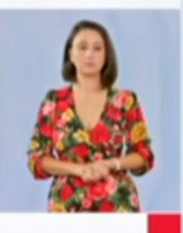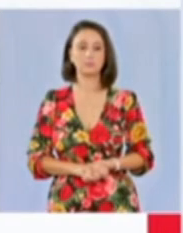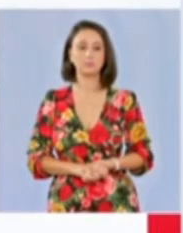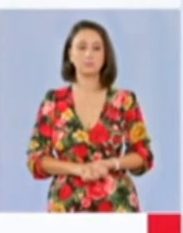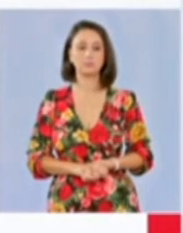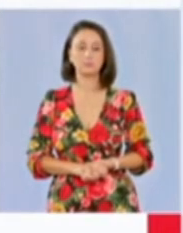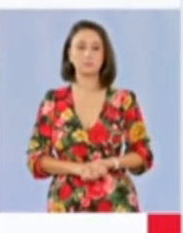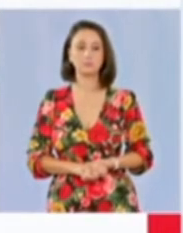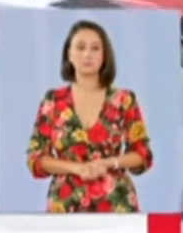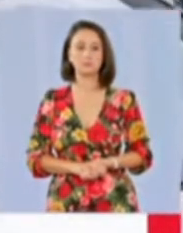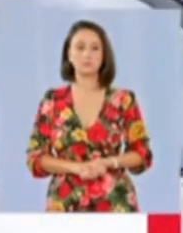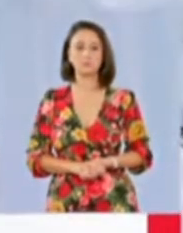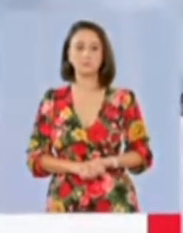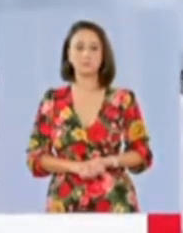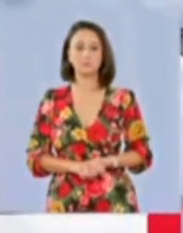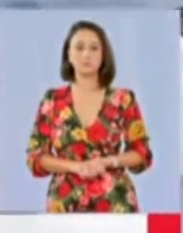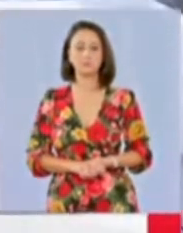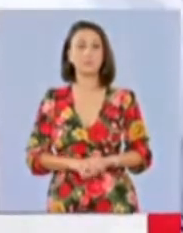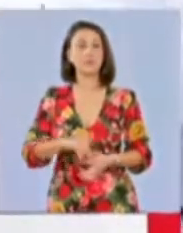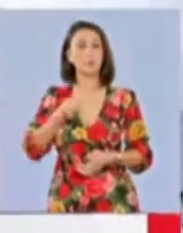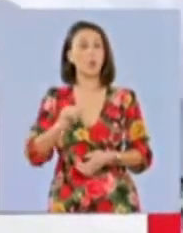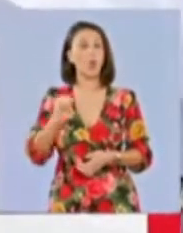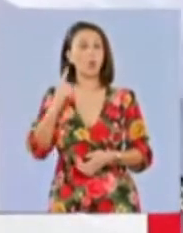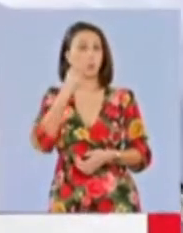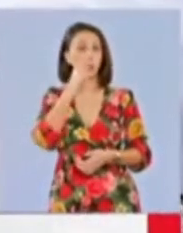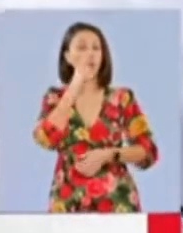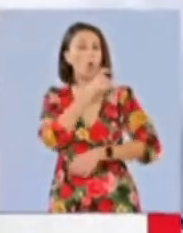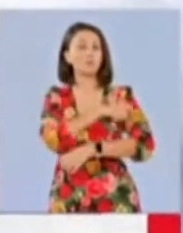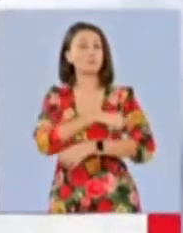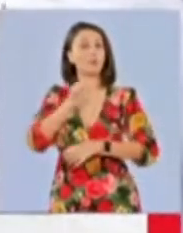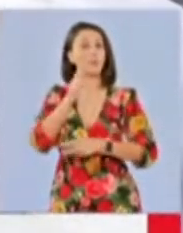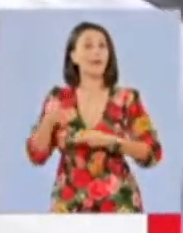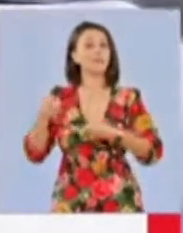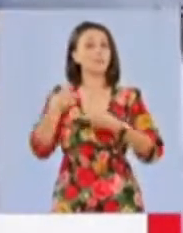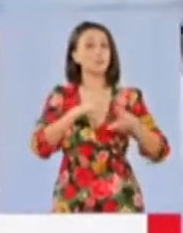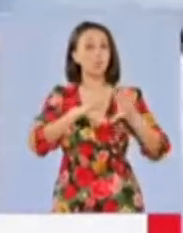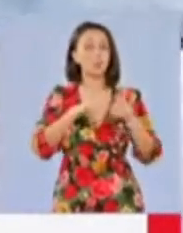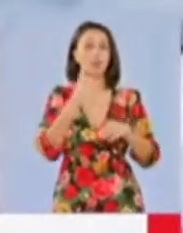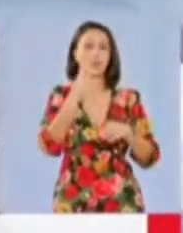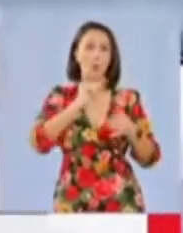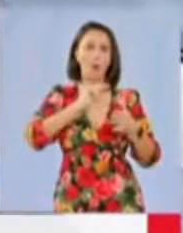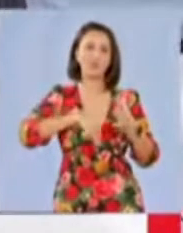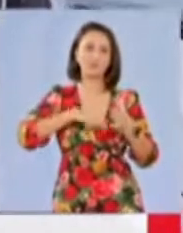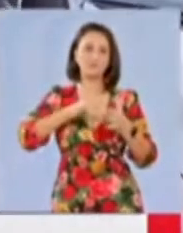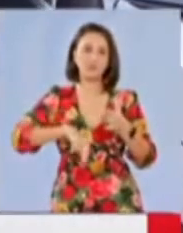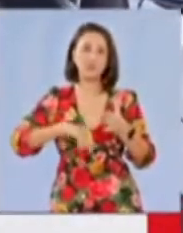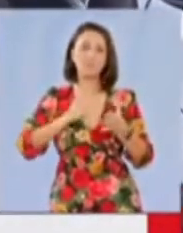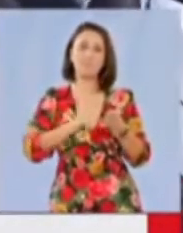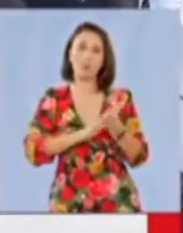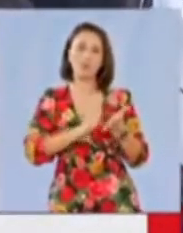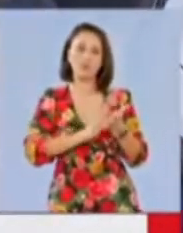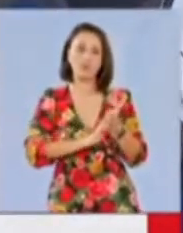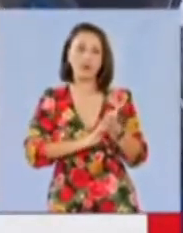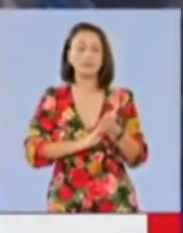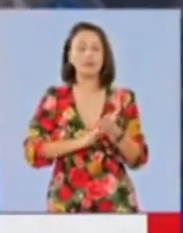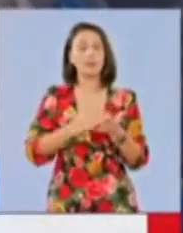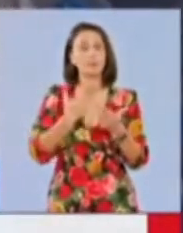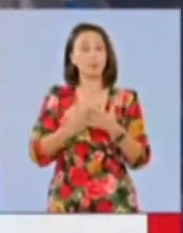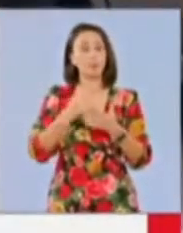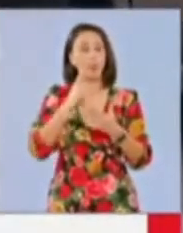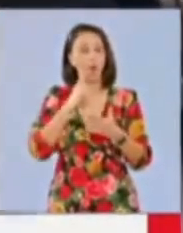șefa comisiei europene în luna iunie Comisia Europeană a trimis României doua Visa motivantă în cadrul pachetului de constatare a neîndeplinirii